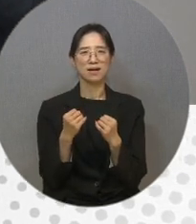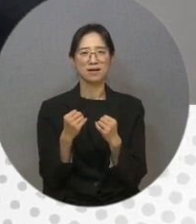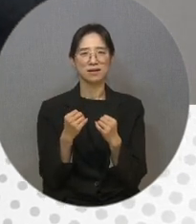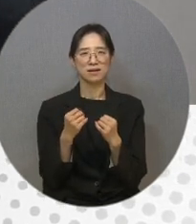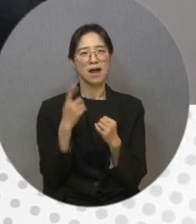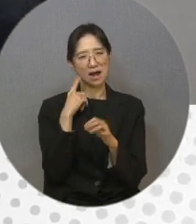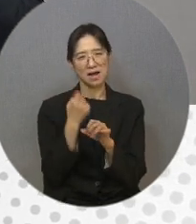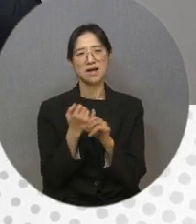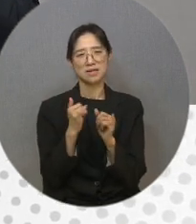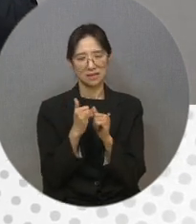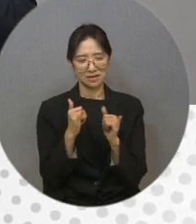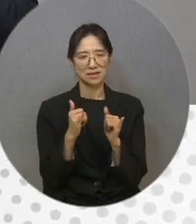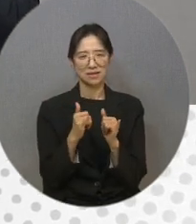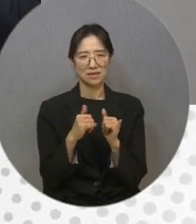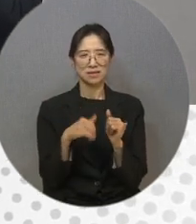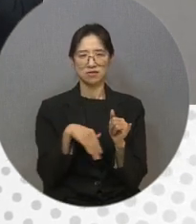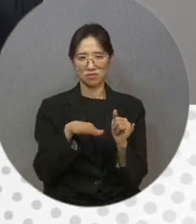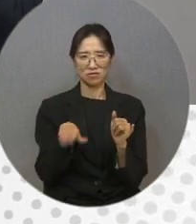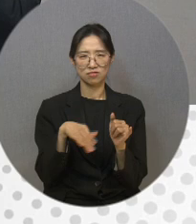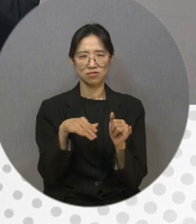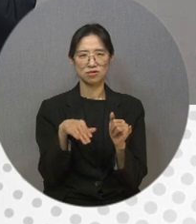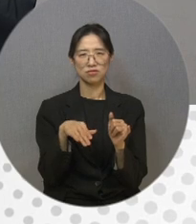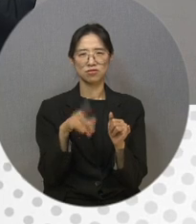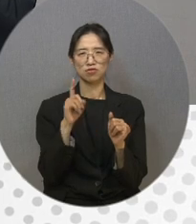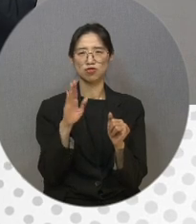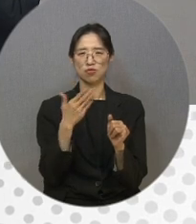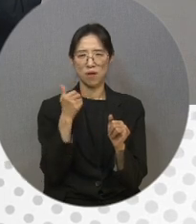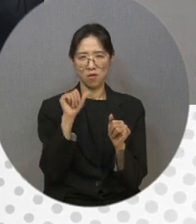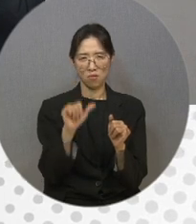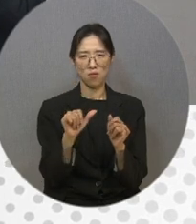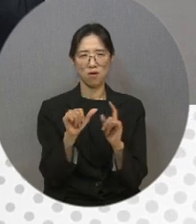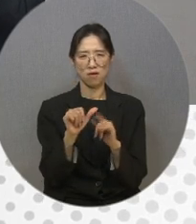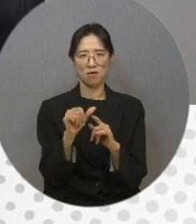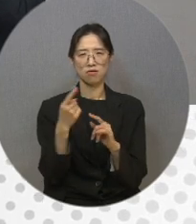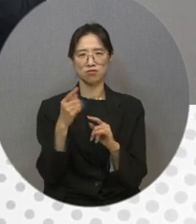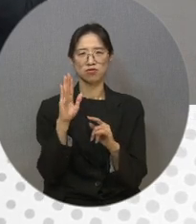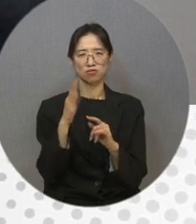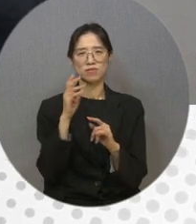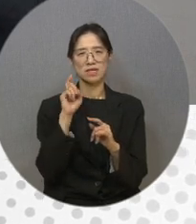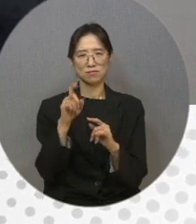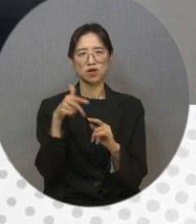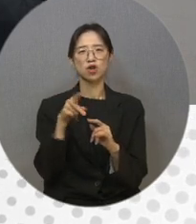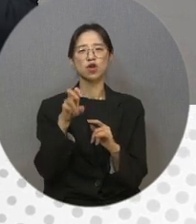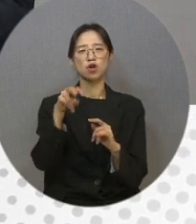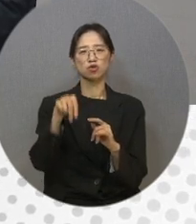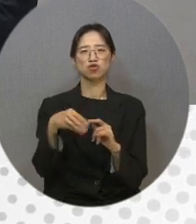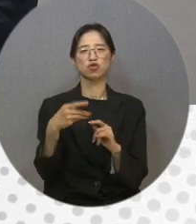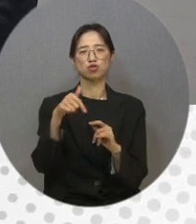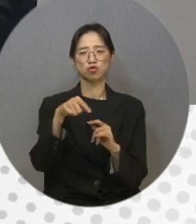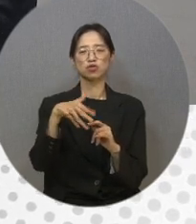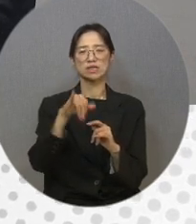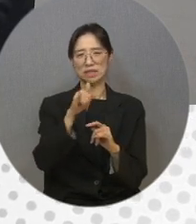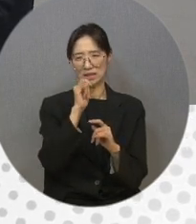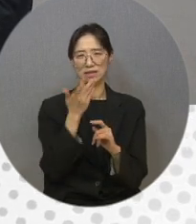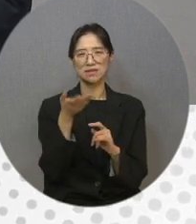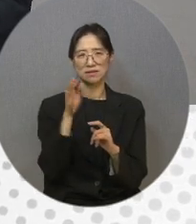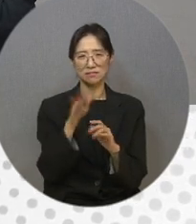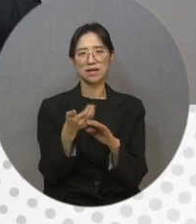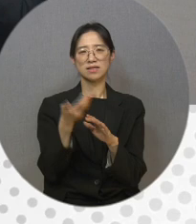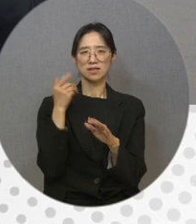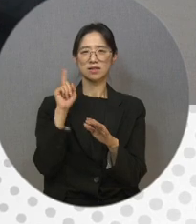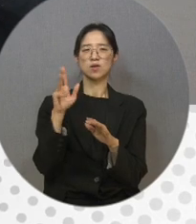일본 학자들이 우리가 1905년, 1910년에 경술국치가 있었지만 그